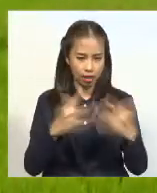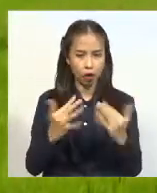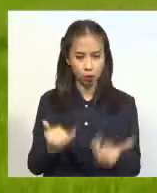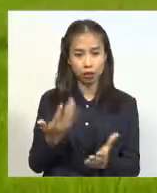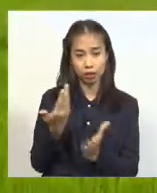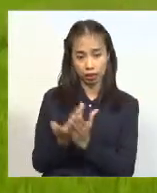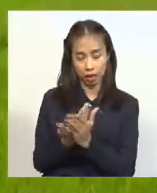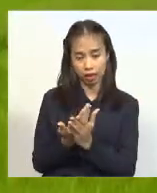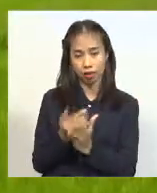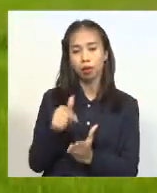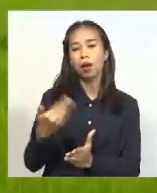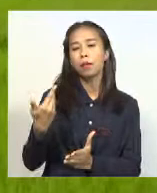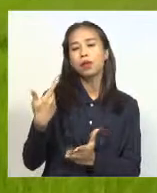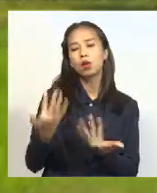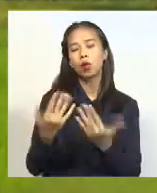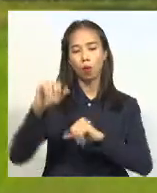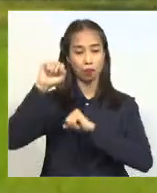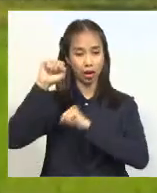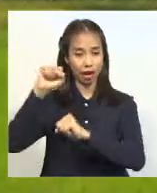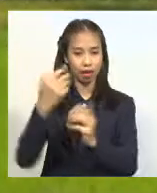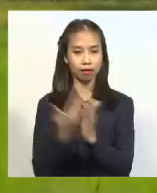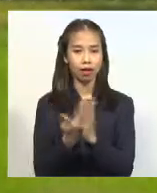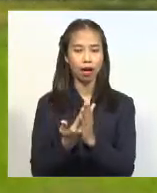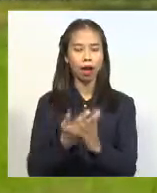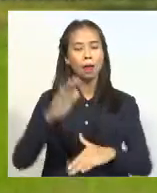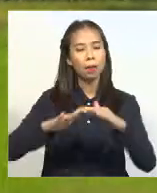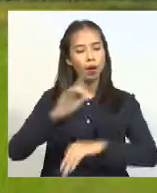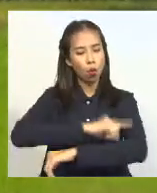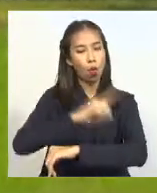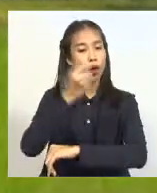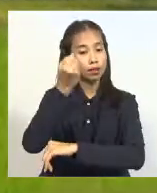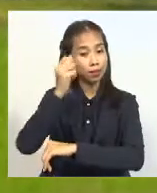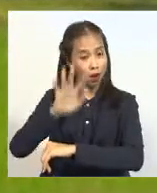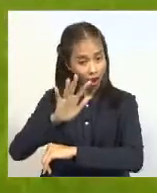นต่างนะคะจะมีการประกาศราคาอ้างอิงในทุกๆ15วันจนถึ